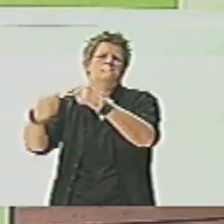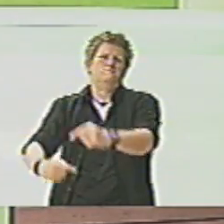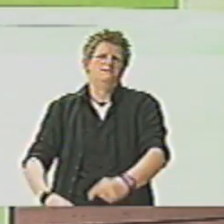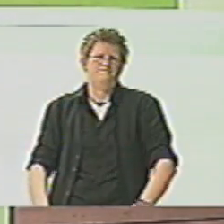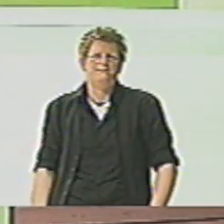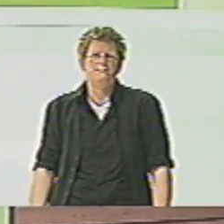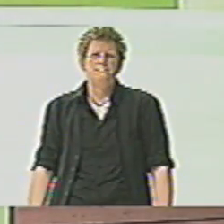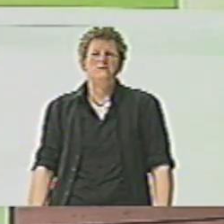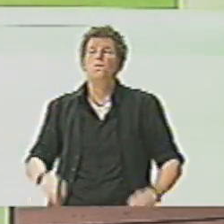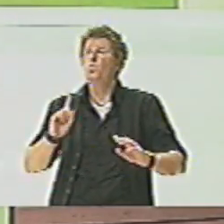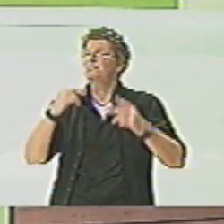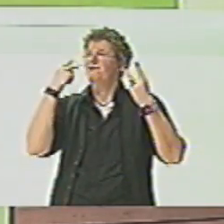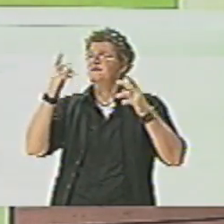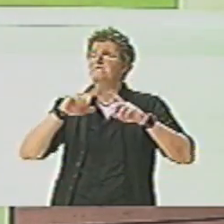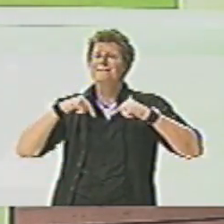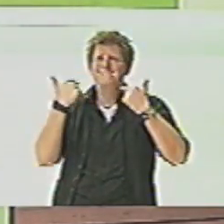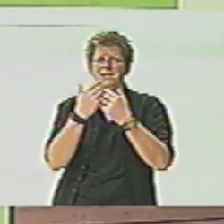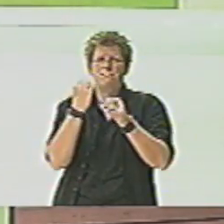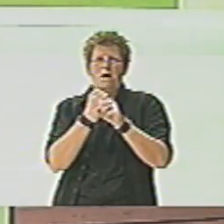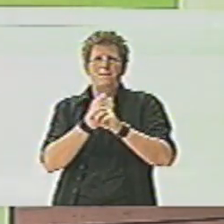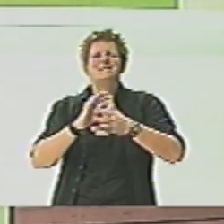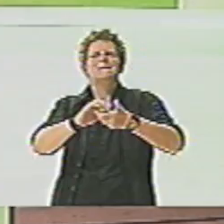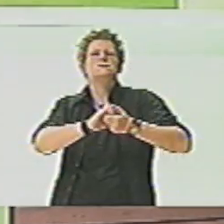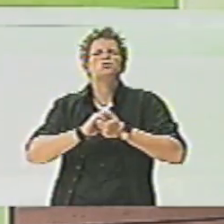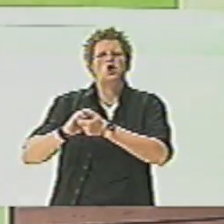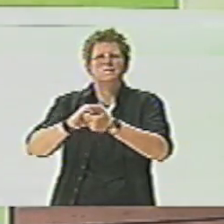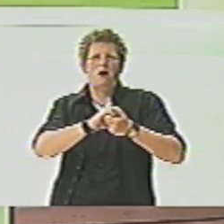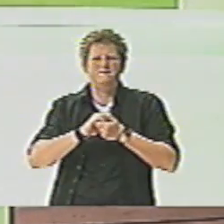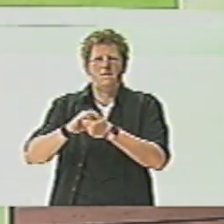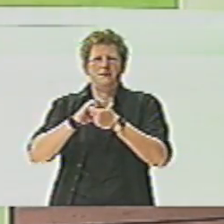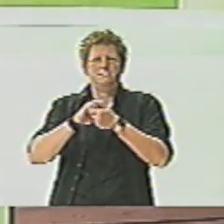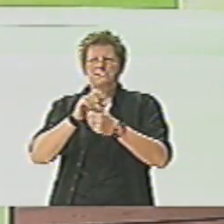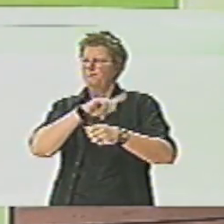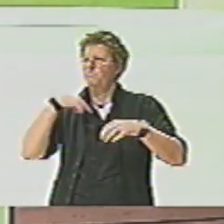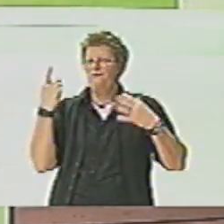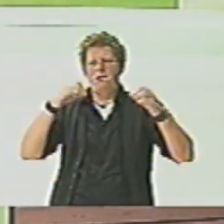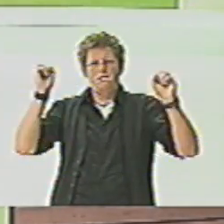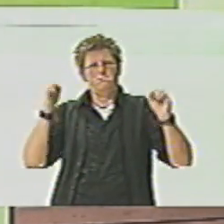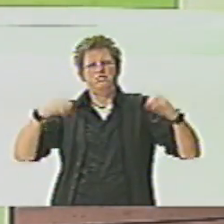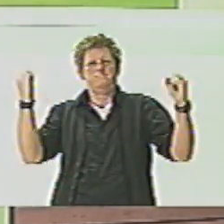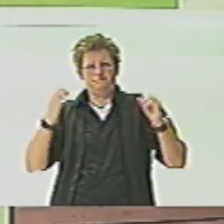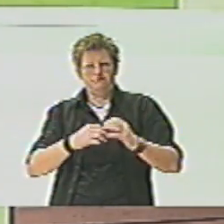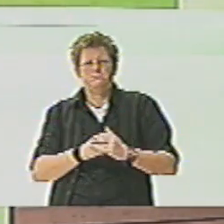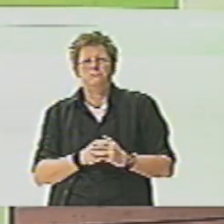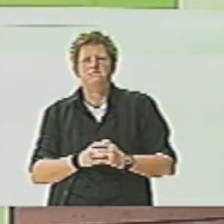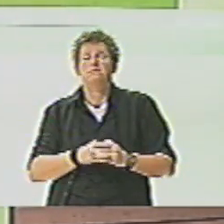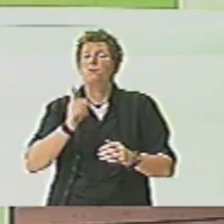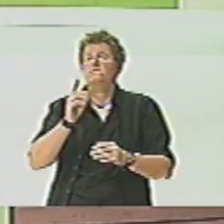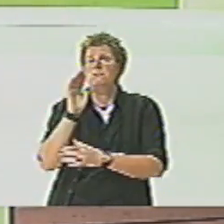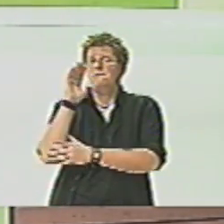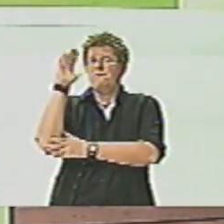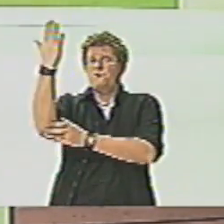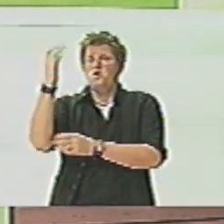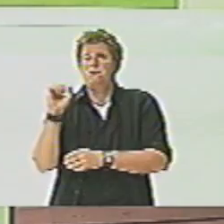Geschlossenarbeit, Teamarbeit, Solidarität auf allen Ebenen. Und ganz besonders konnte dieser Erfolg gelingen mit einer